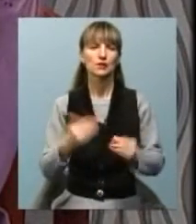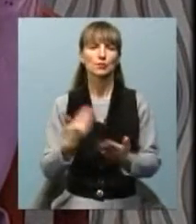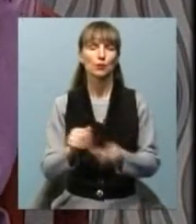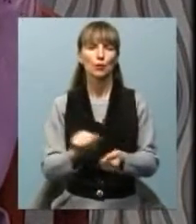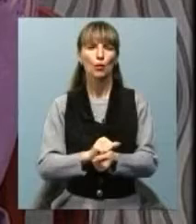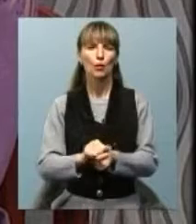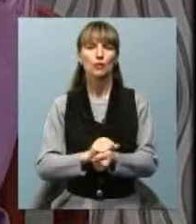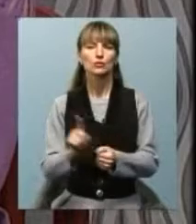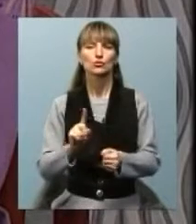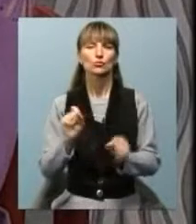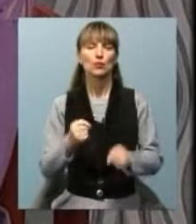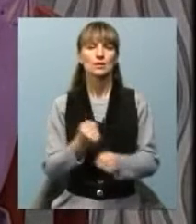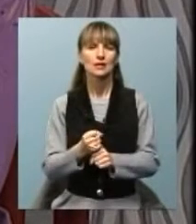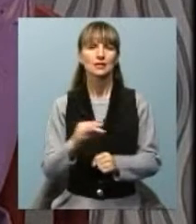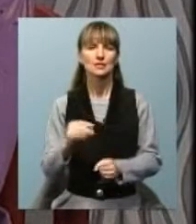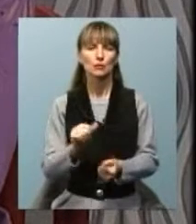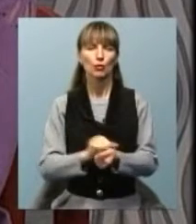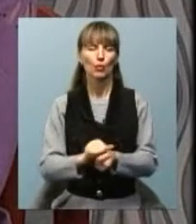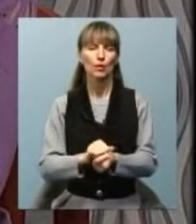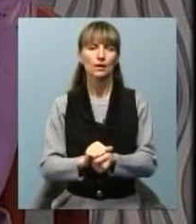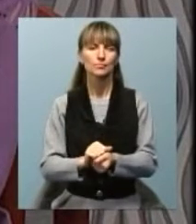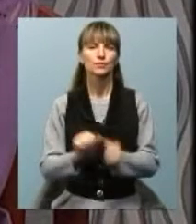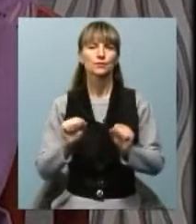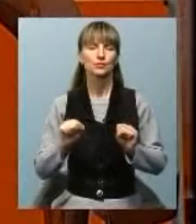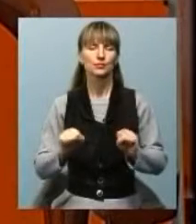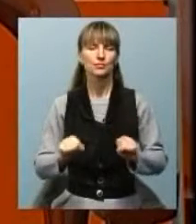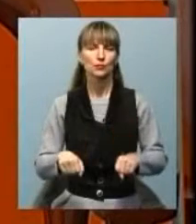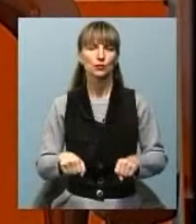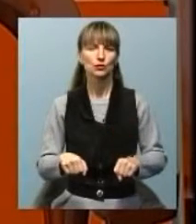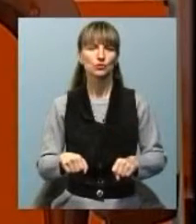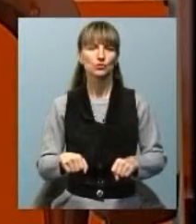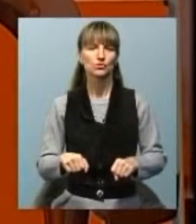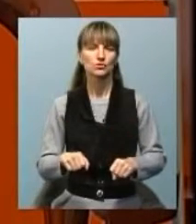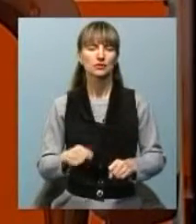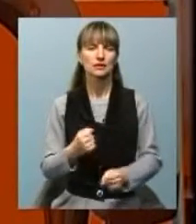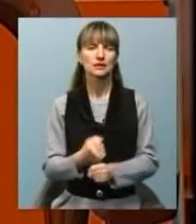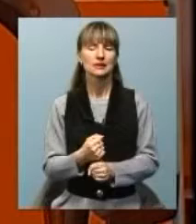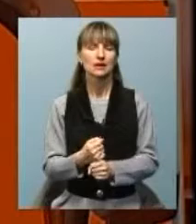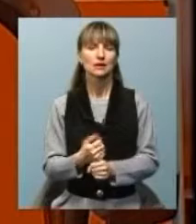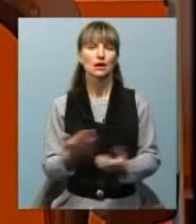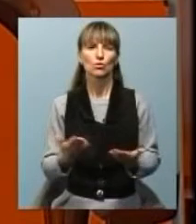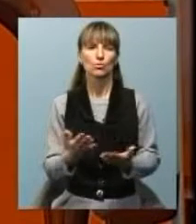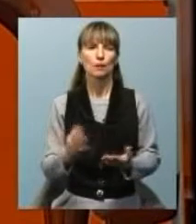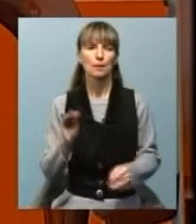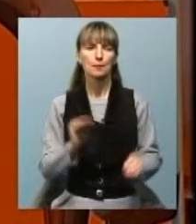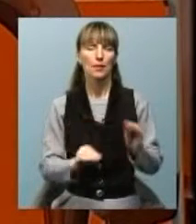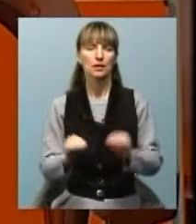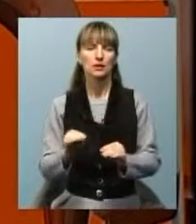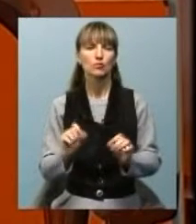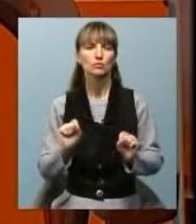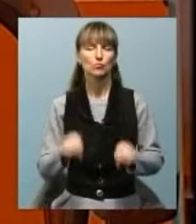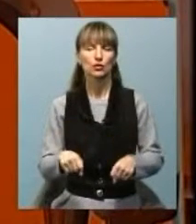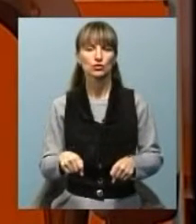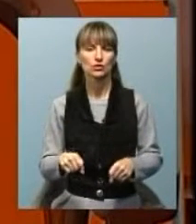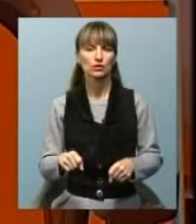папір, да? Що можна виготовити з паперу? Можна якусь зробити поділку. Можна